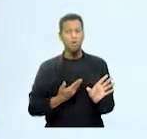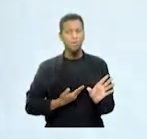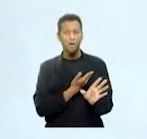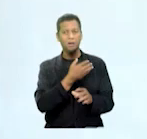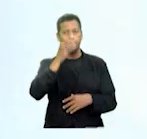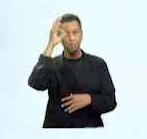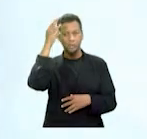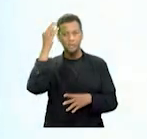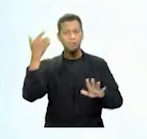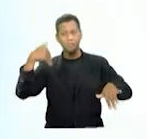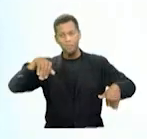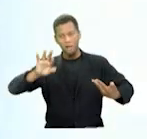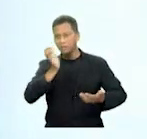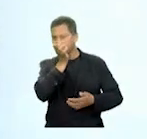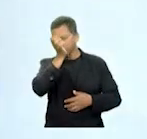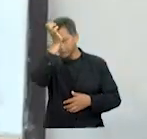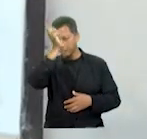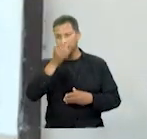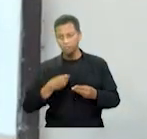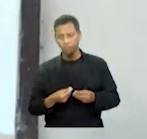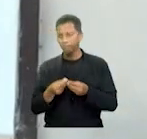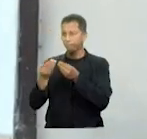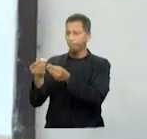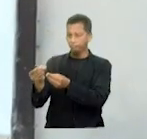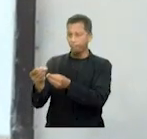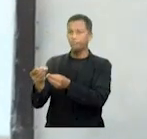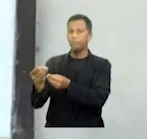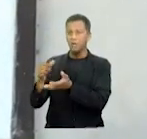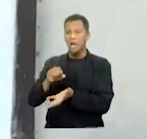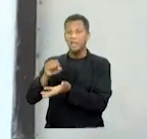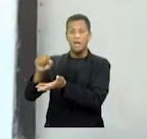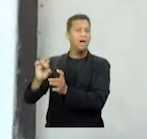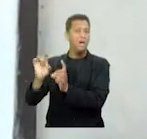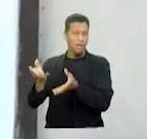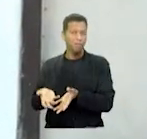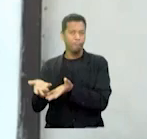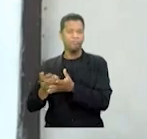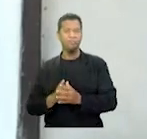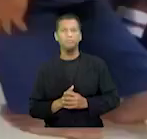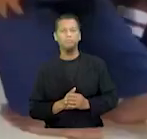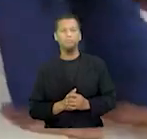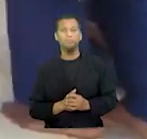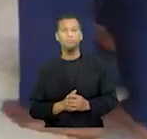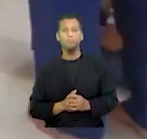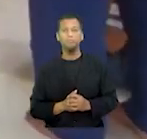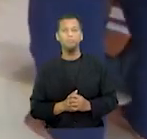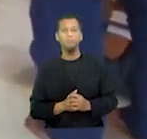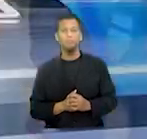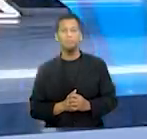dan hadiah kepada korban. Dari Denpasar, Bali, Indira Ari, iNews, melaporkan.